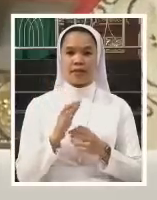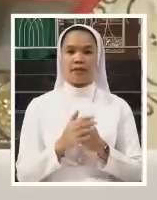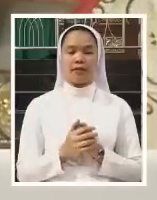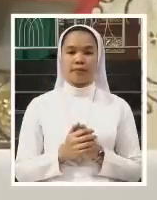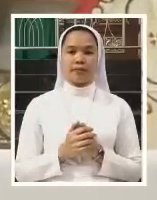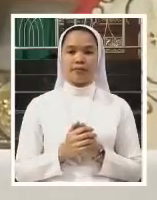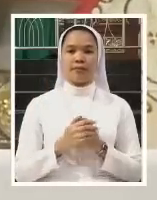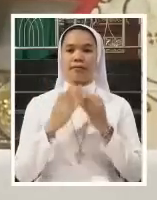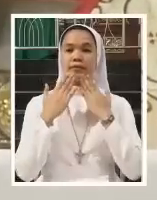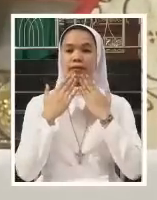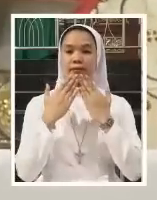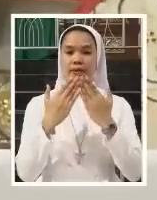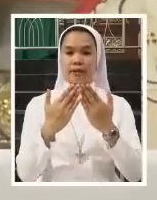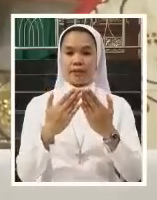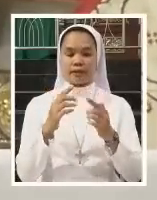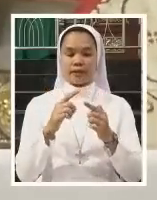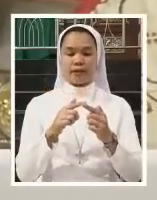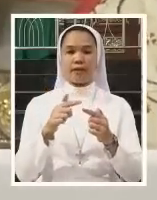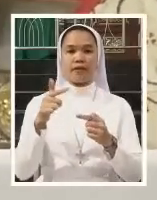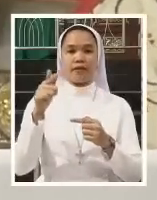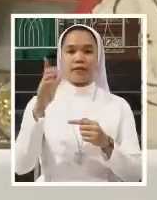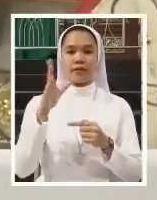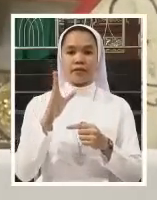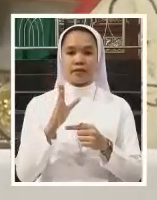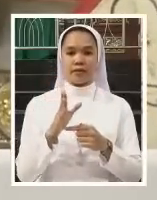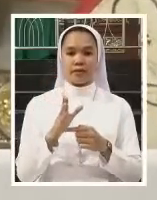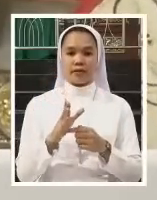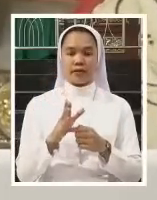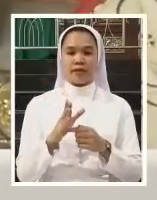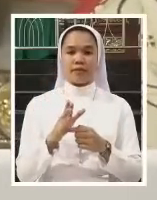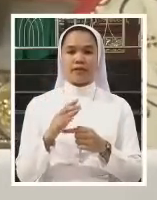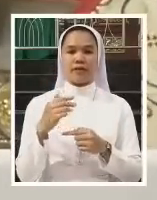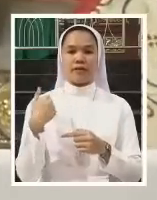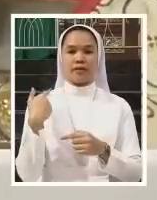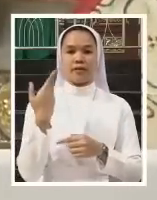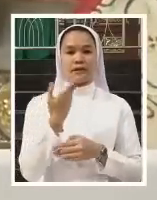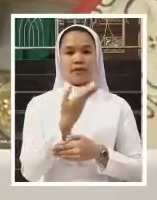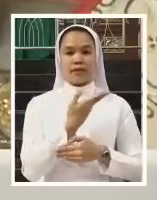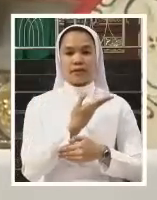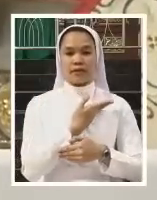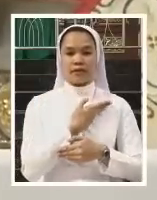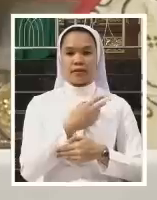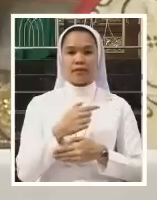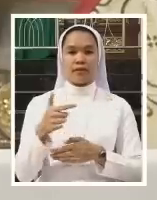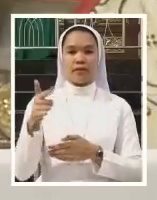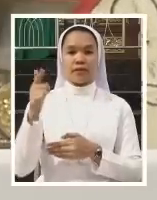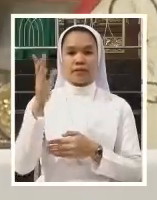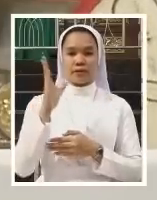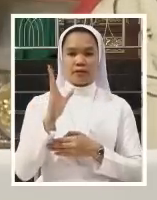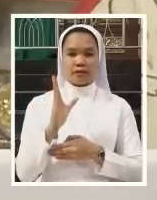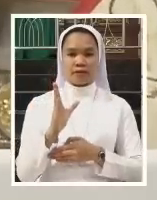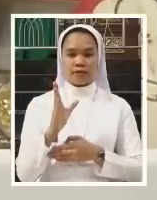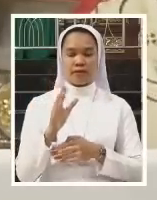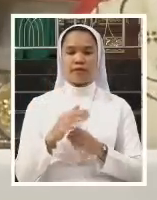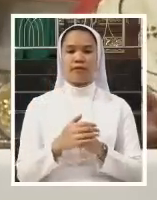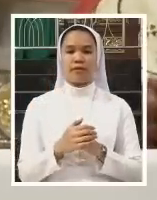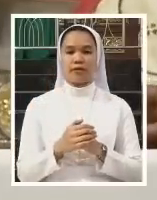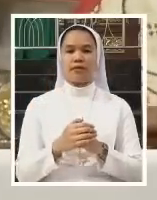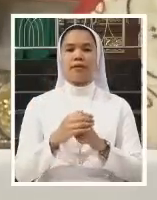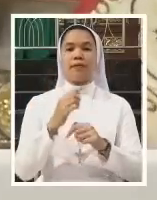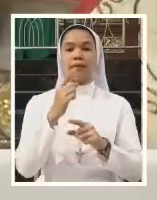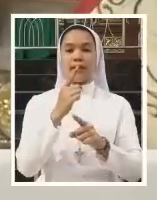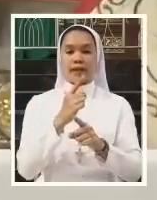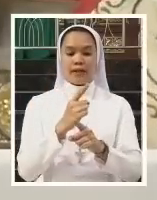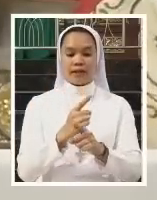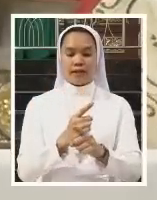kagurangnan. Magpasalamat kita sa kagurangnan sa tuyang